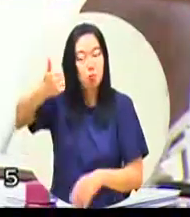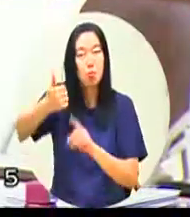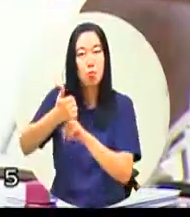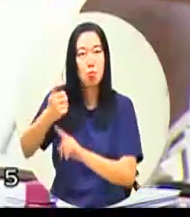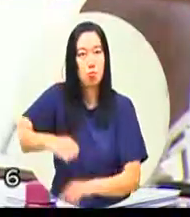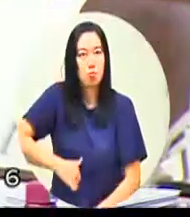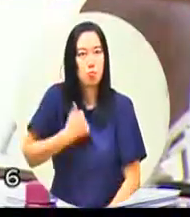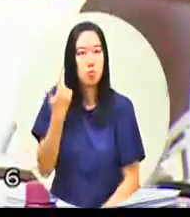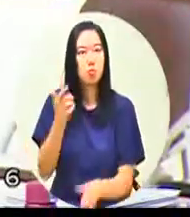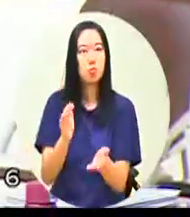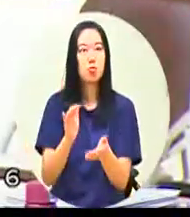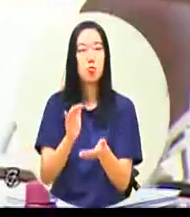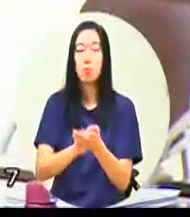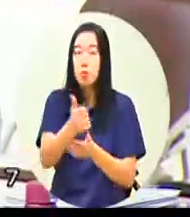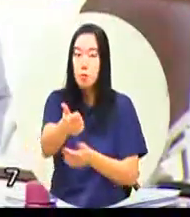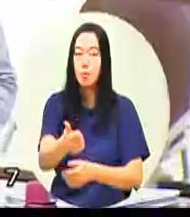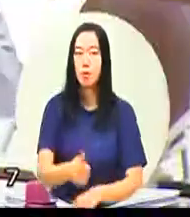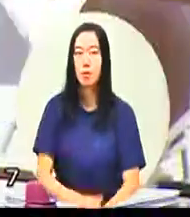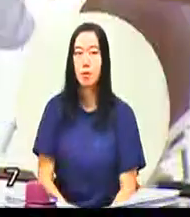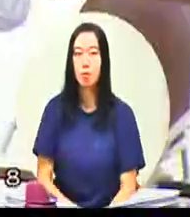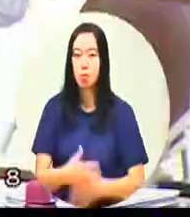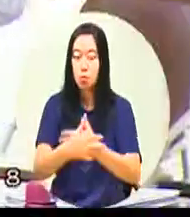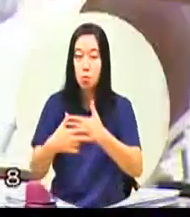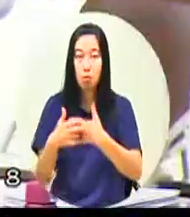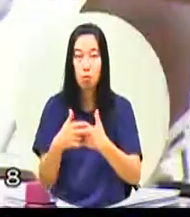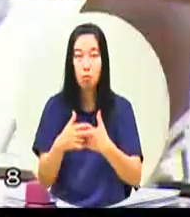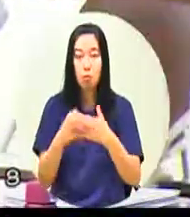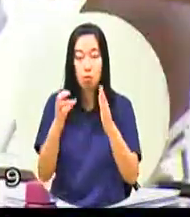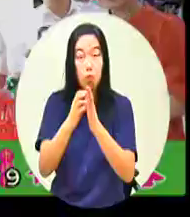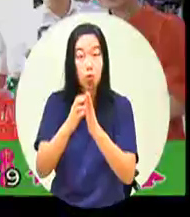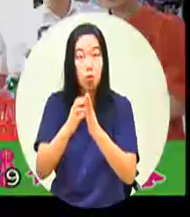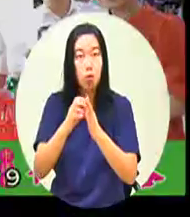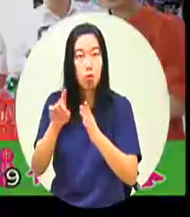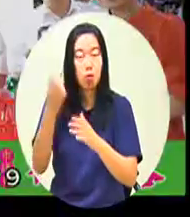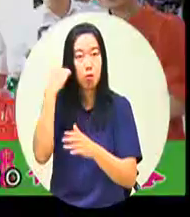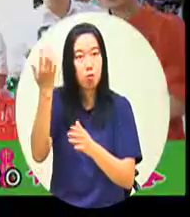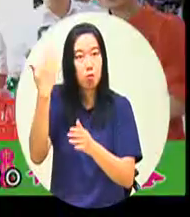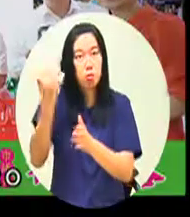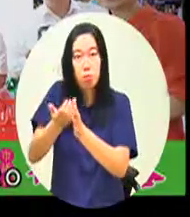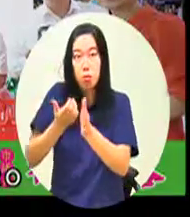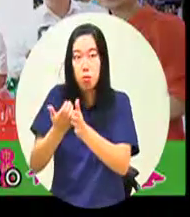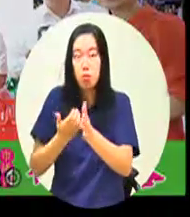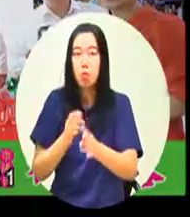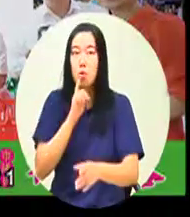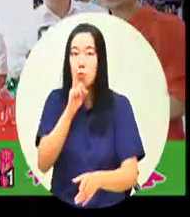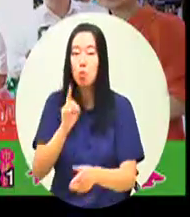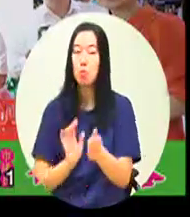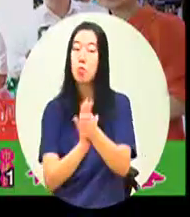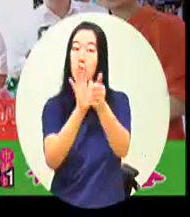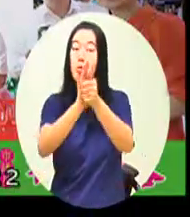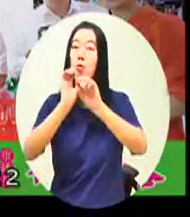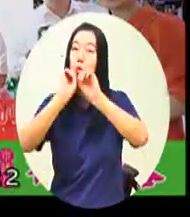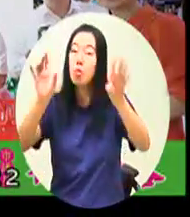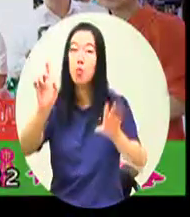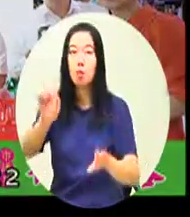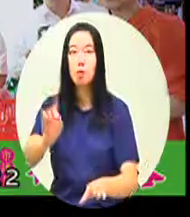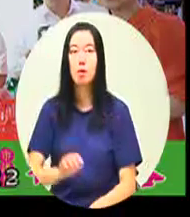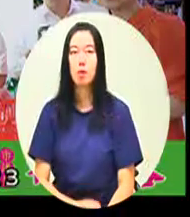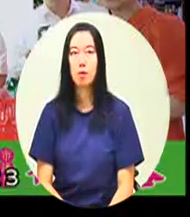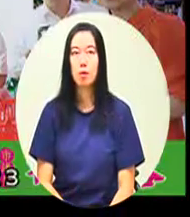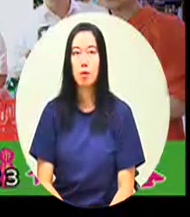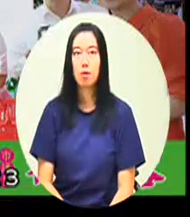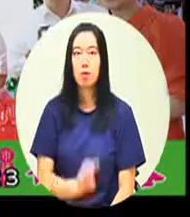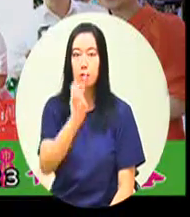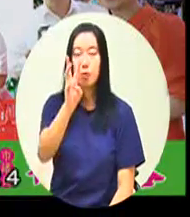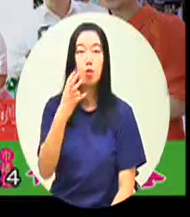的是很棒哈。卫生局在日前，他也在推广三蔬